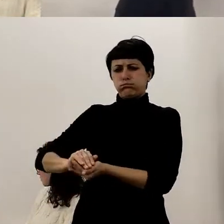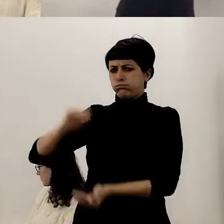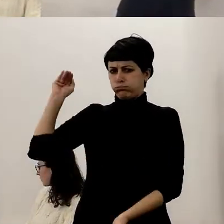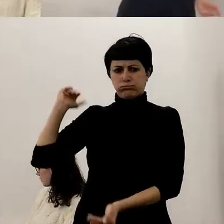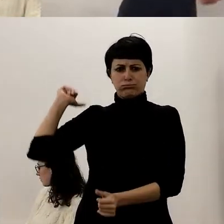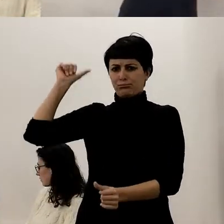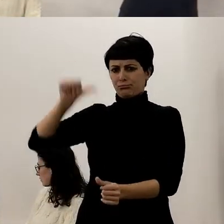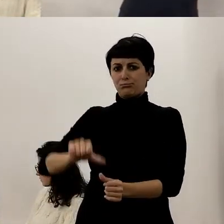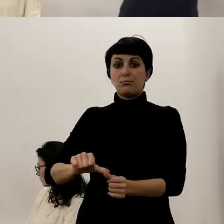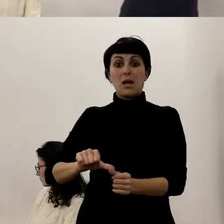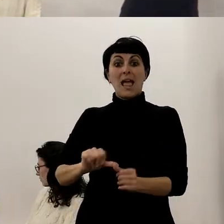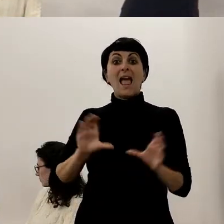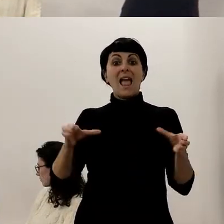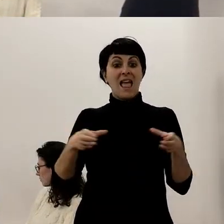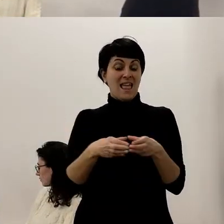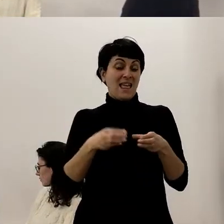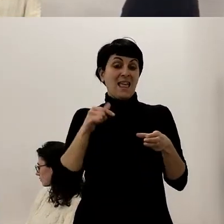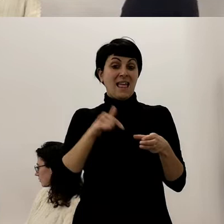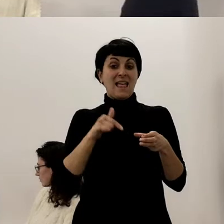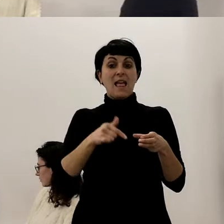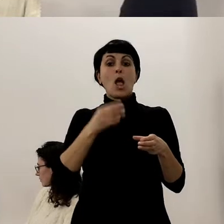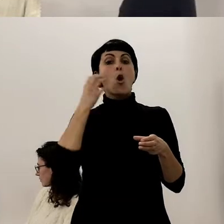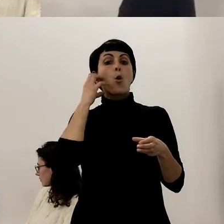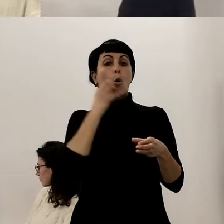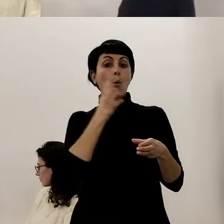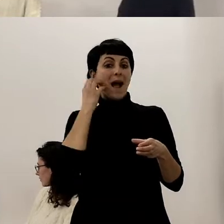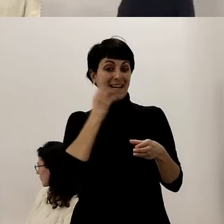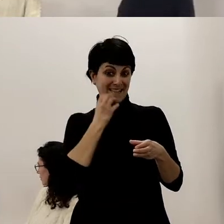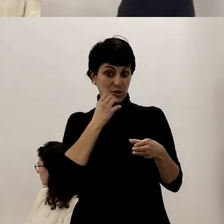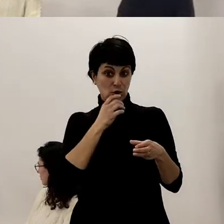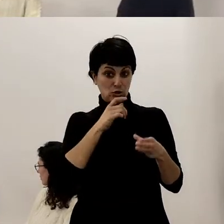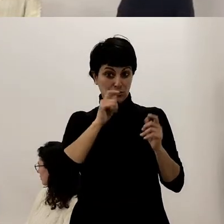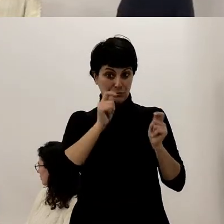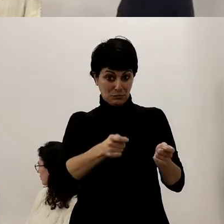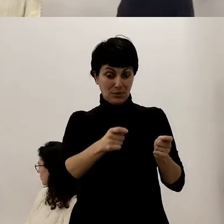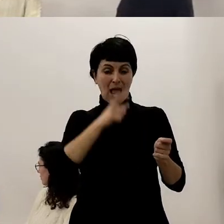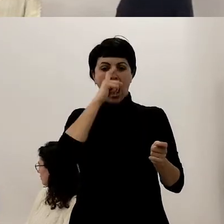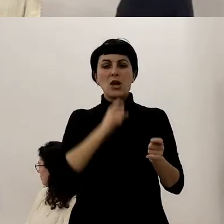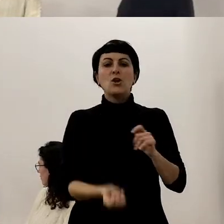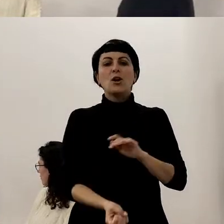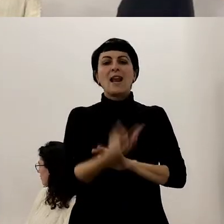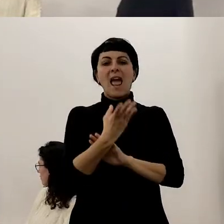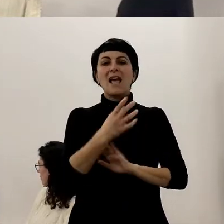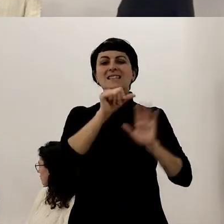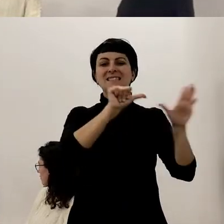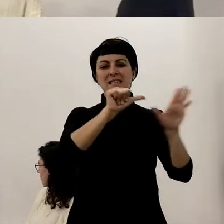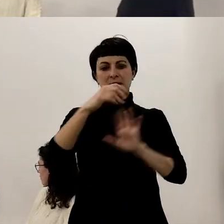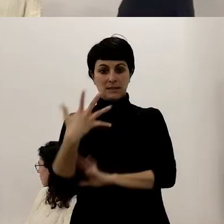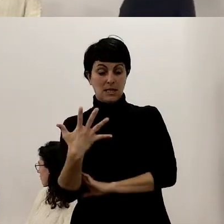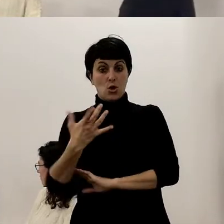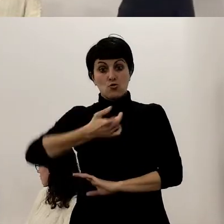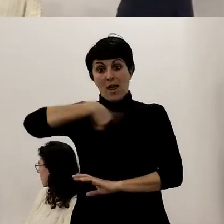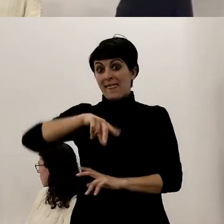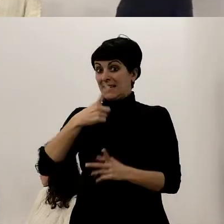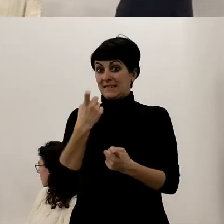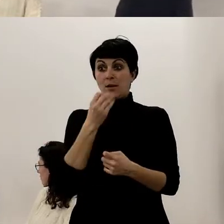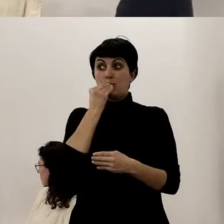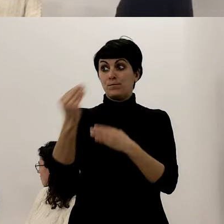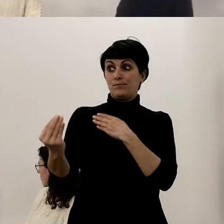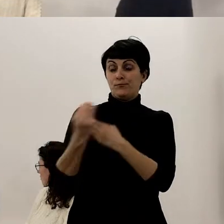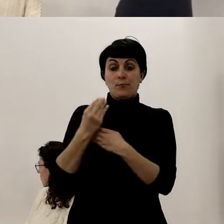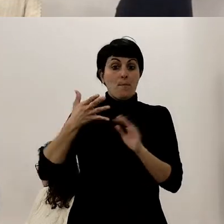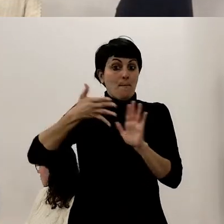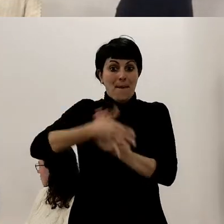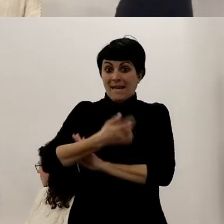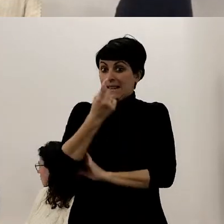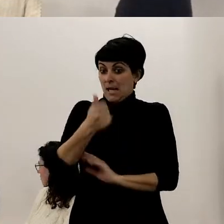nitos es van crear en l'any 65 i ja necessitàvem finançament perquè no hi havia diners per